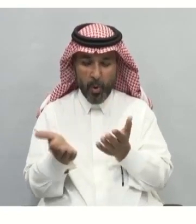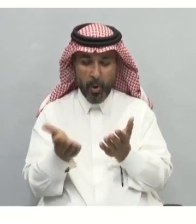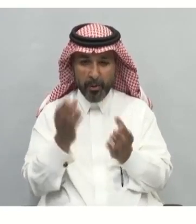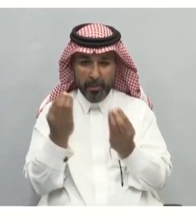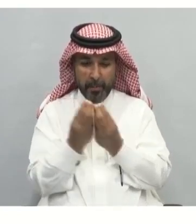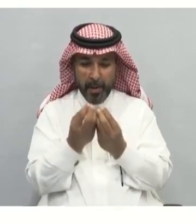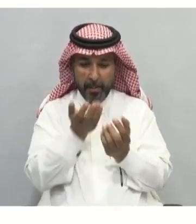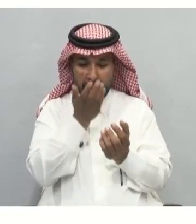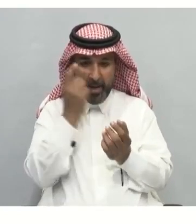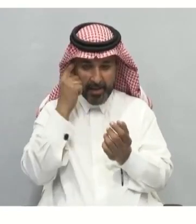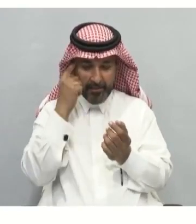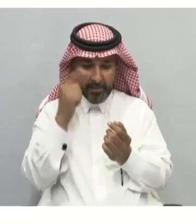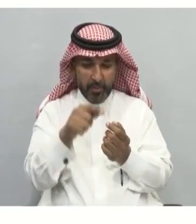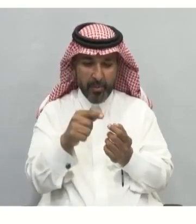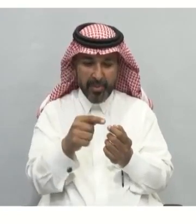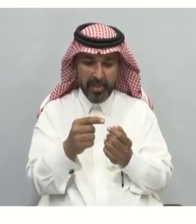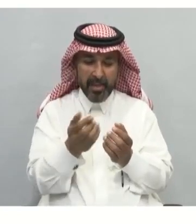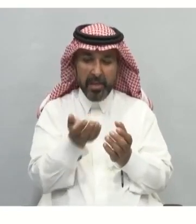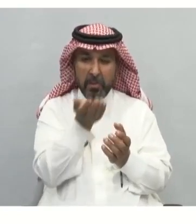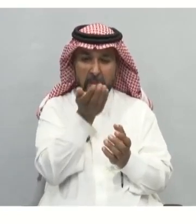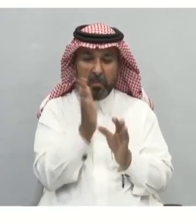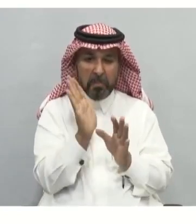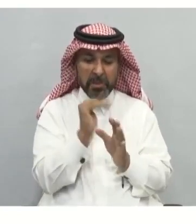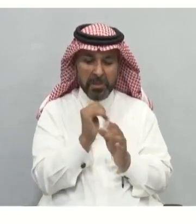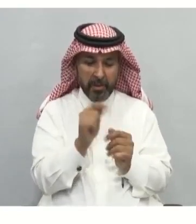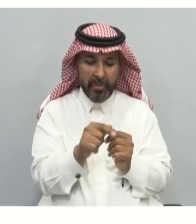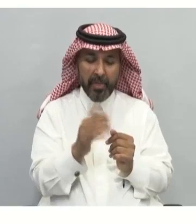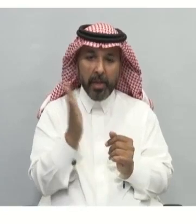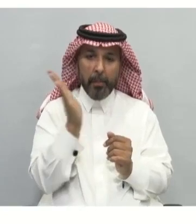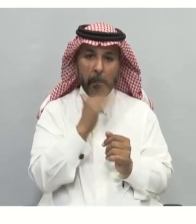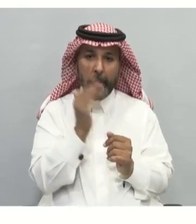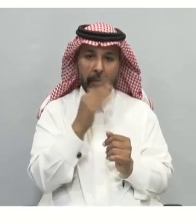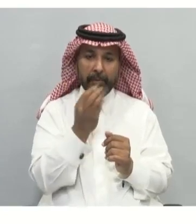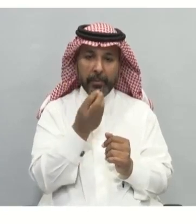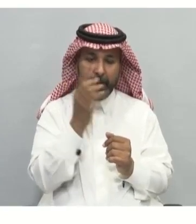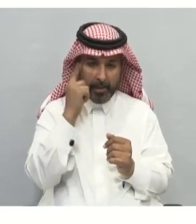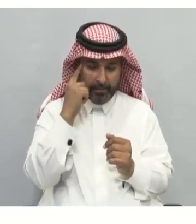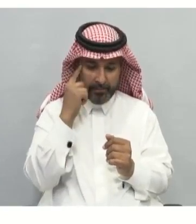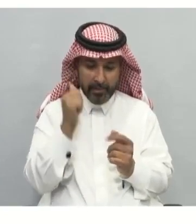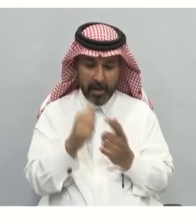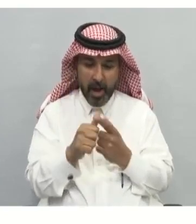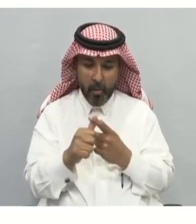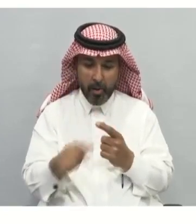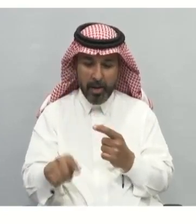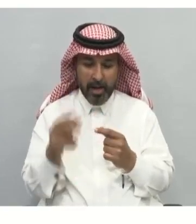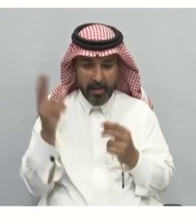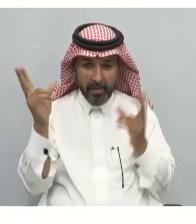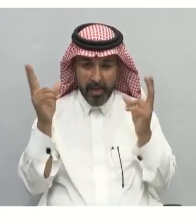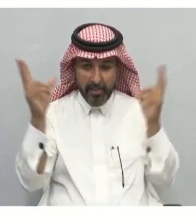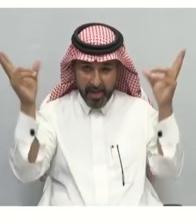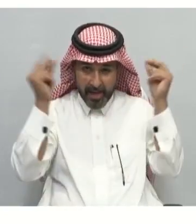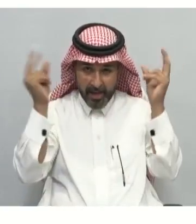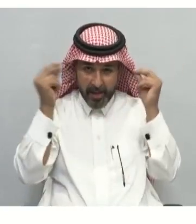نقيه وارض اجادب وارض قيعان النقيه وهؤلاء هم المنتفعون